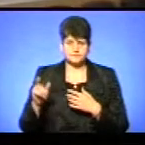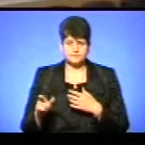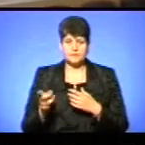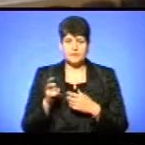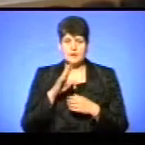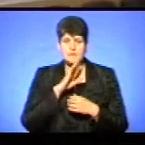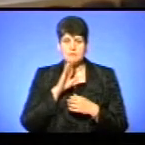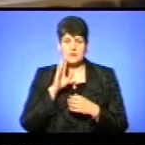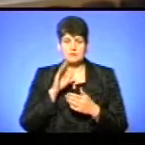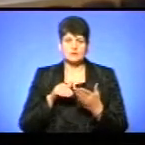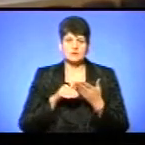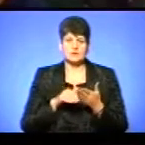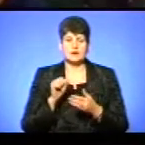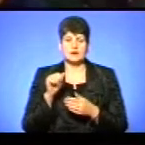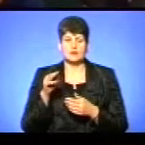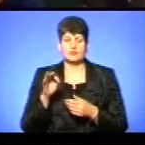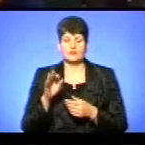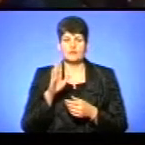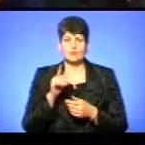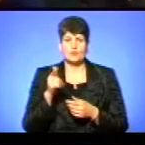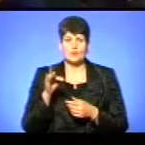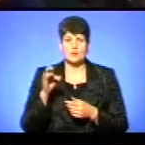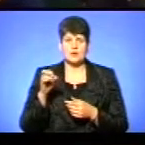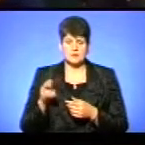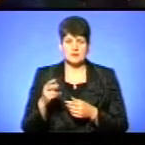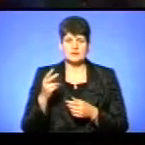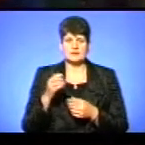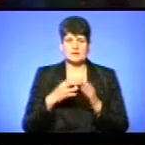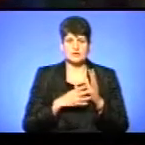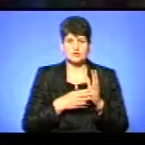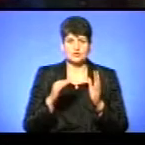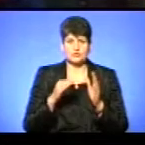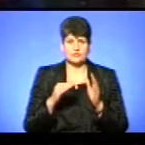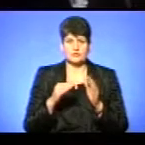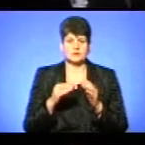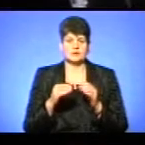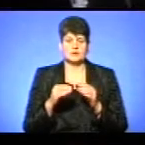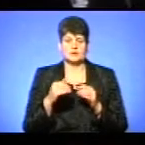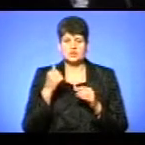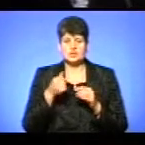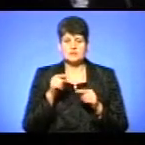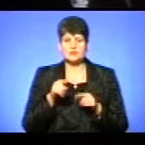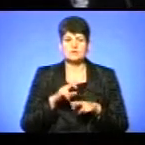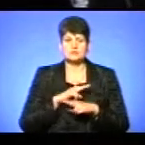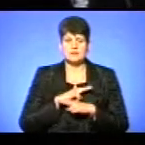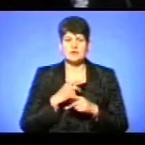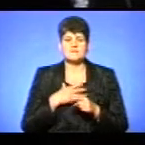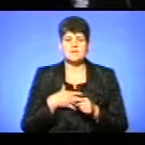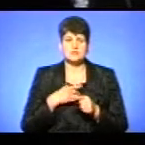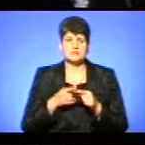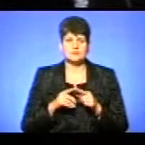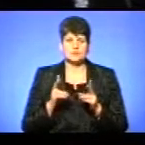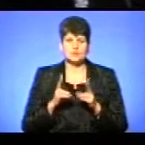мати волонтера АТО Віктора Гурняка. 19 жовтня – четверта річниця від дня його смерті. Чому важливі ті зустрічі? Тому